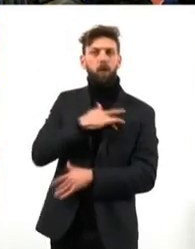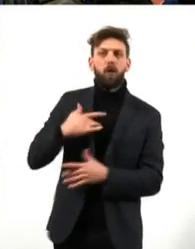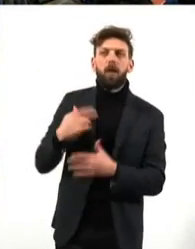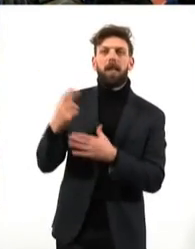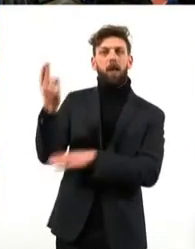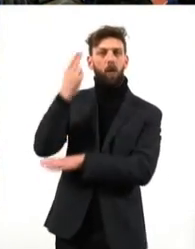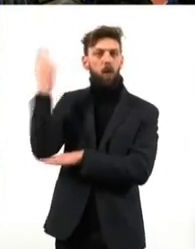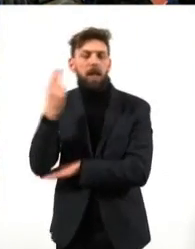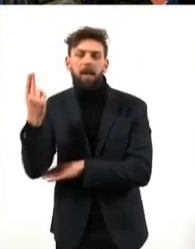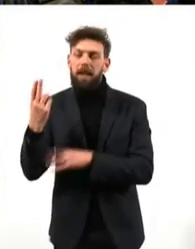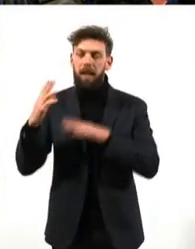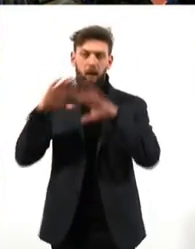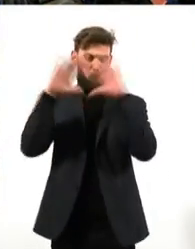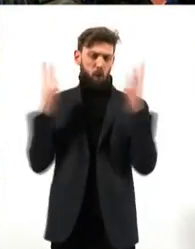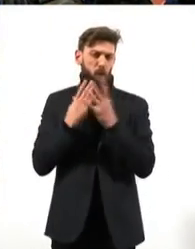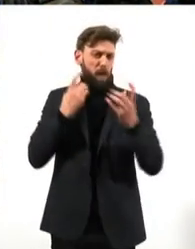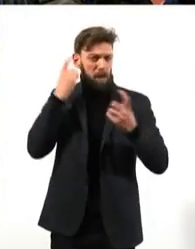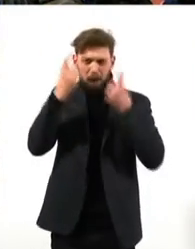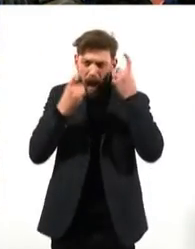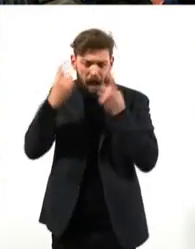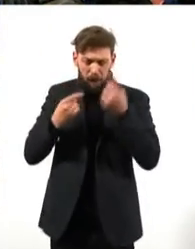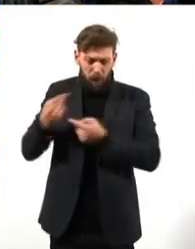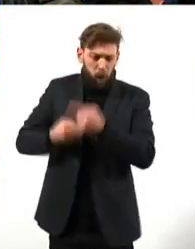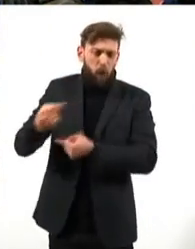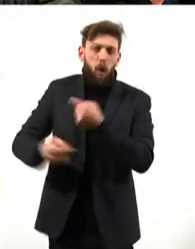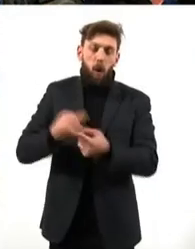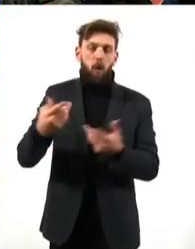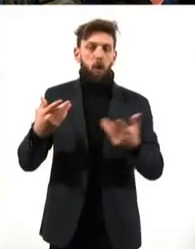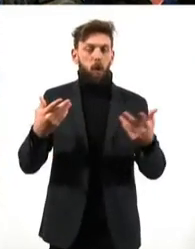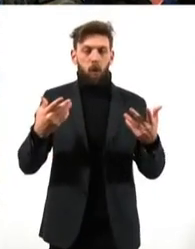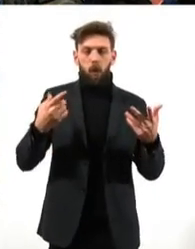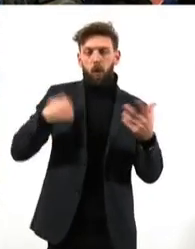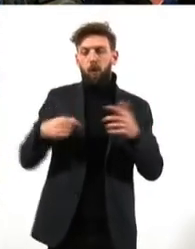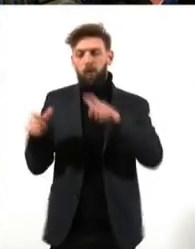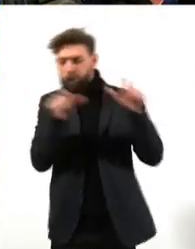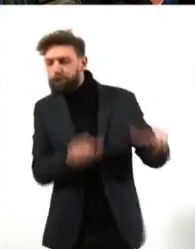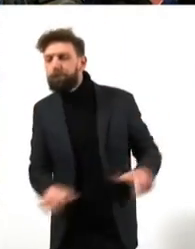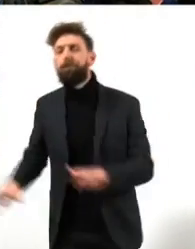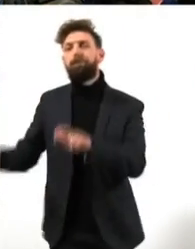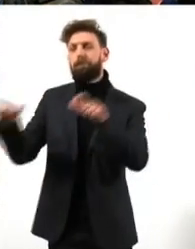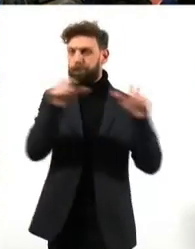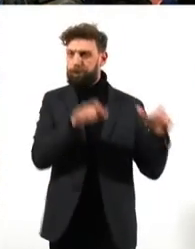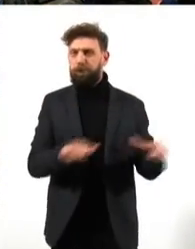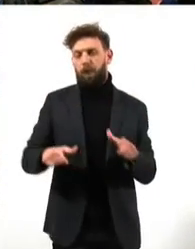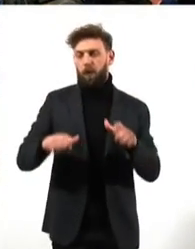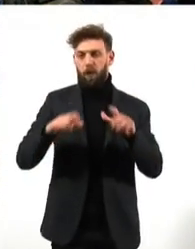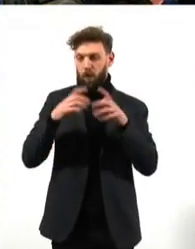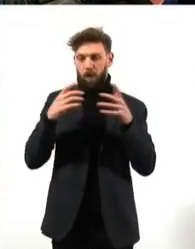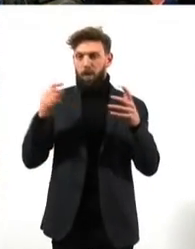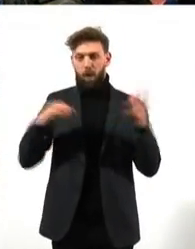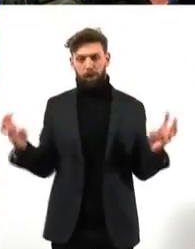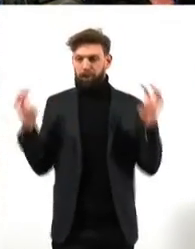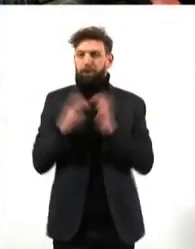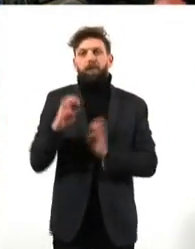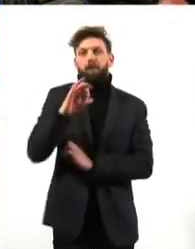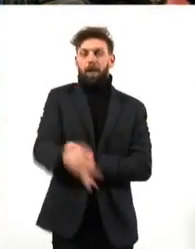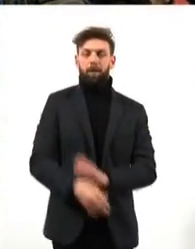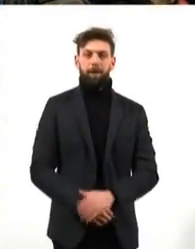où il y a des grandes réflexions qui ont lieu aussi en ce moment. Donc on est assez alerte dessus, donc on pense que c'est sur ces questions-là. Merci.